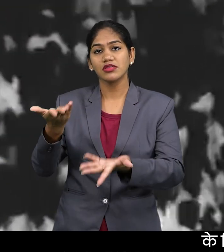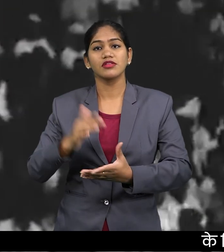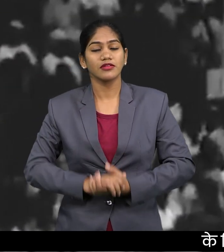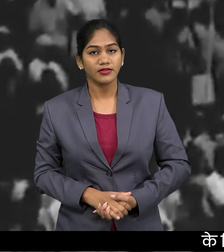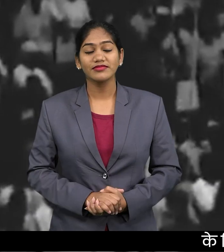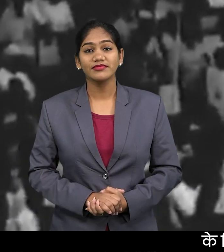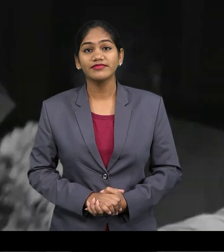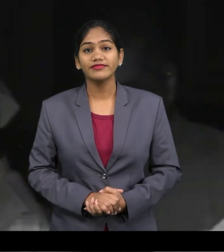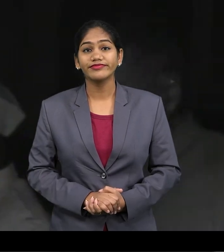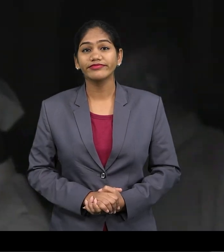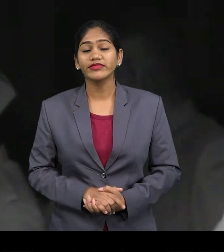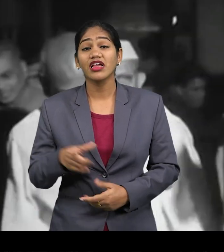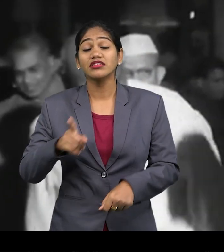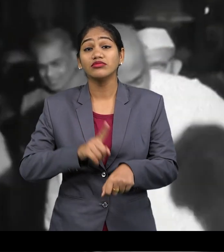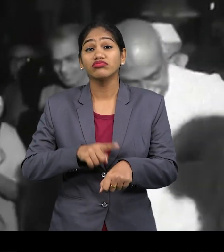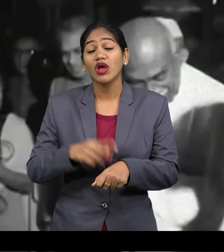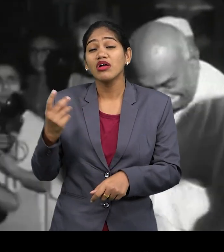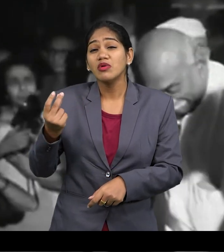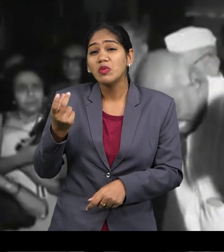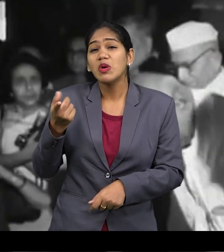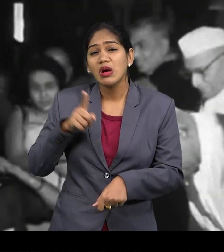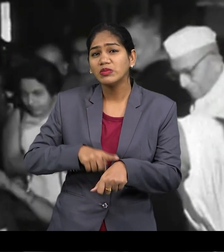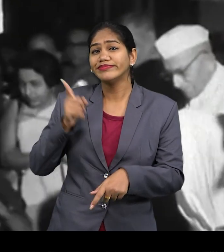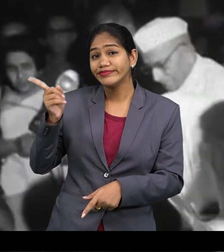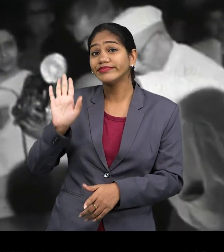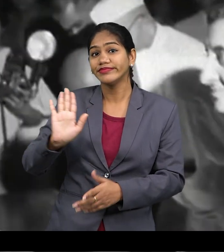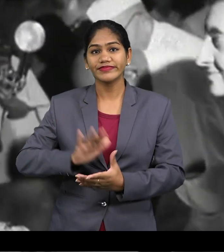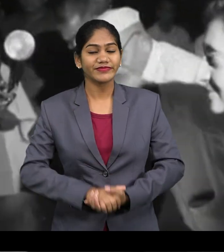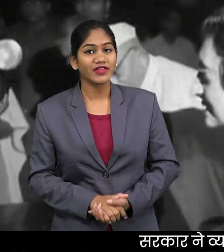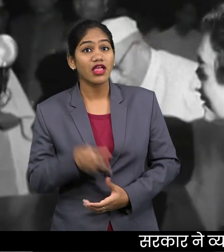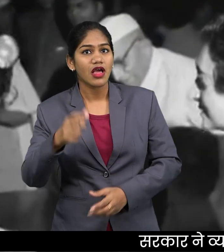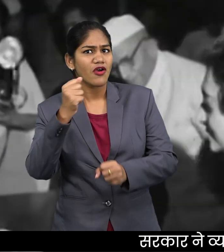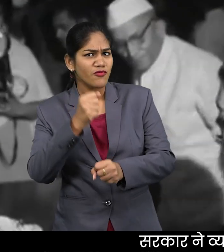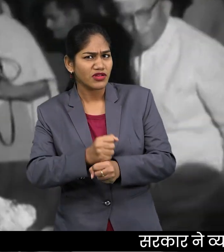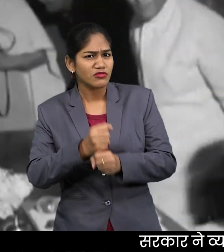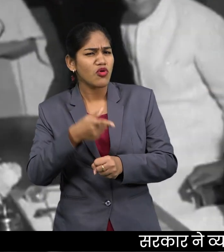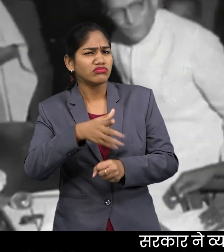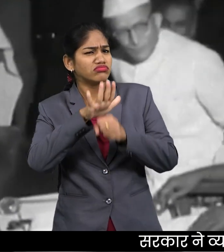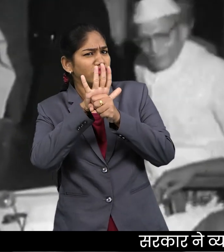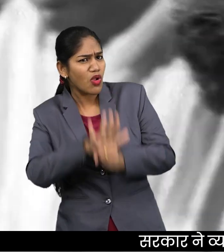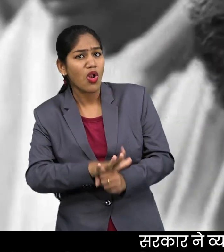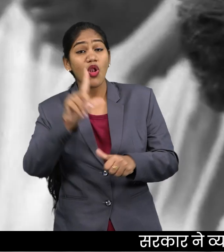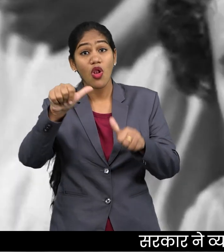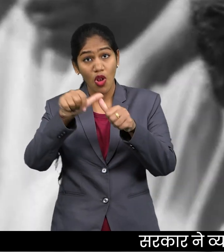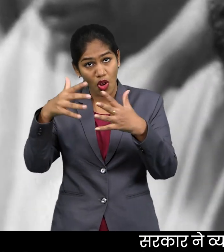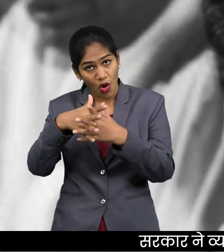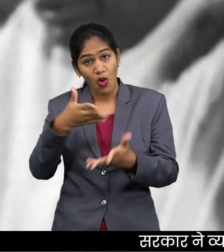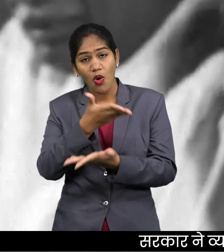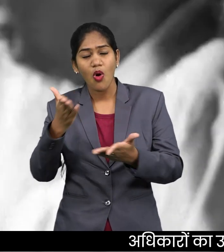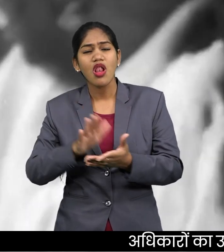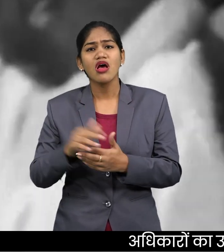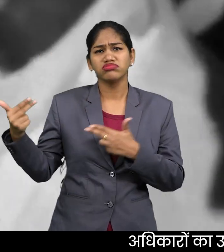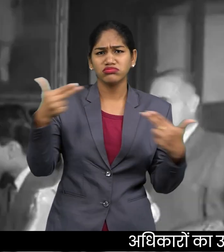आपातकालीन अवधि। सरकार ने व्यवस्था बनाए रखने के